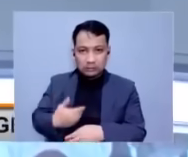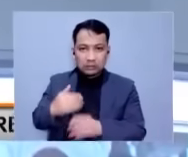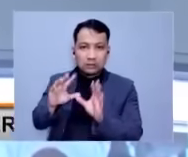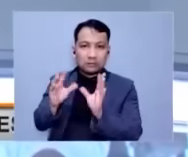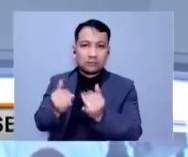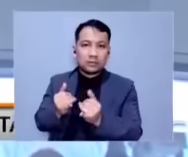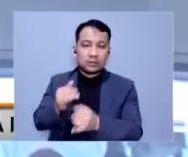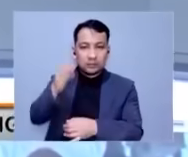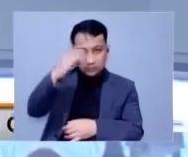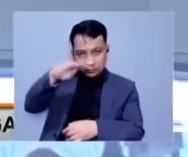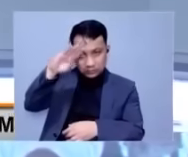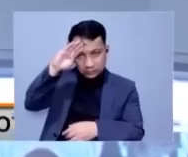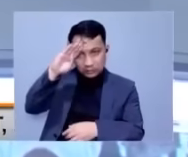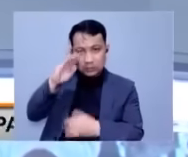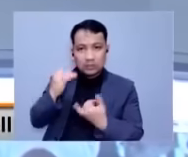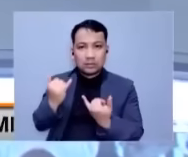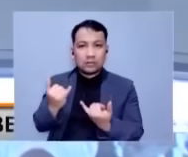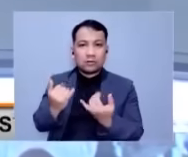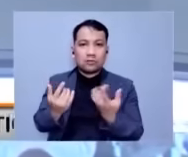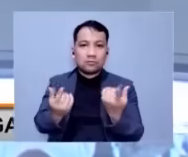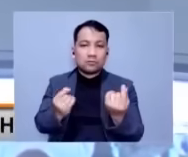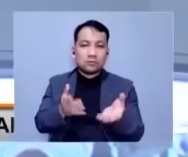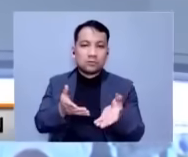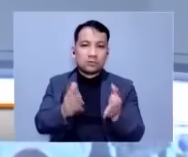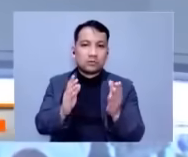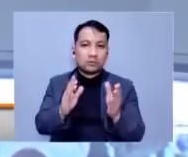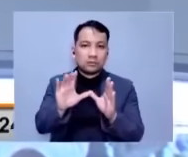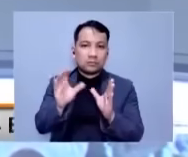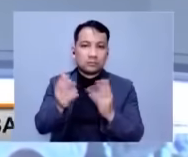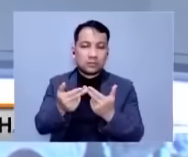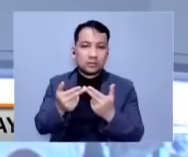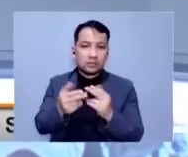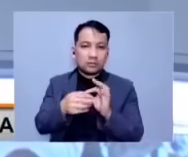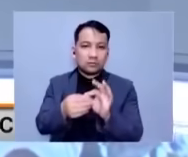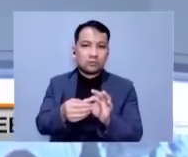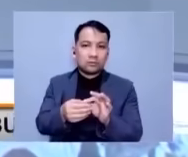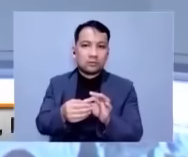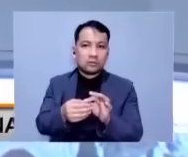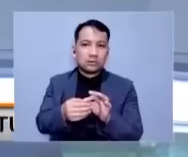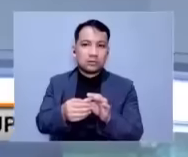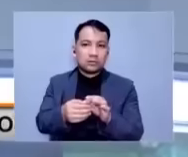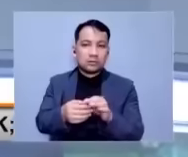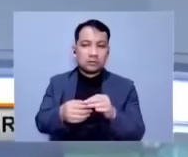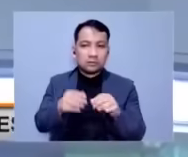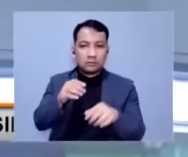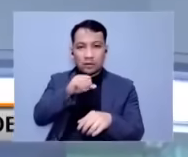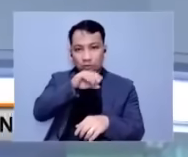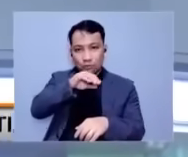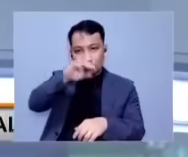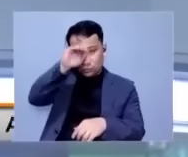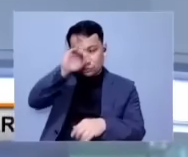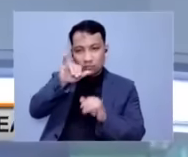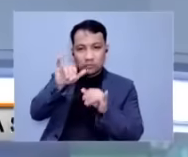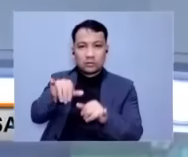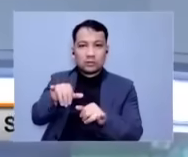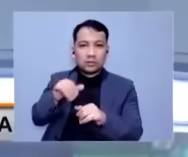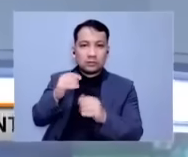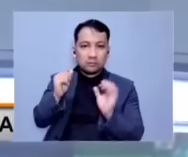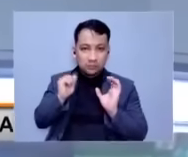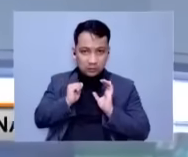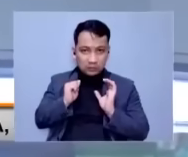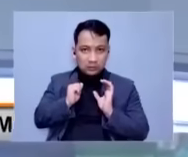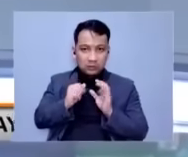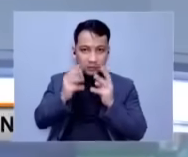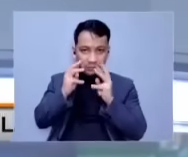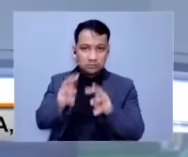Cavite. Kaya naman pinagagamit na muna ang barangay hall para maging tambayan ng mga lolo at lola habang naka-aircon at nanonood